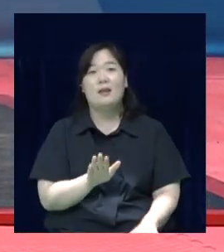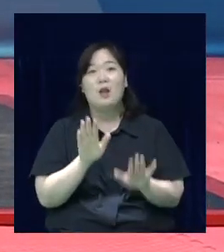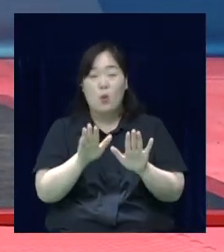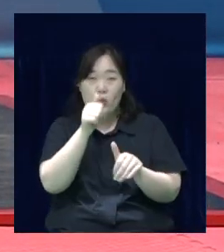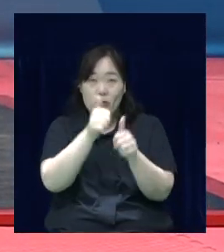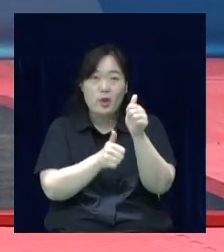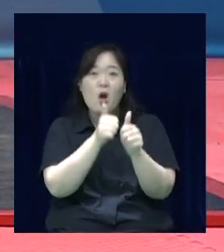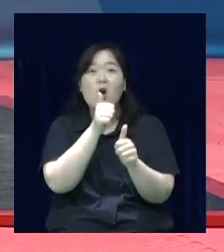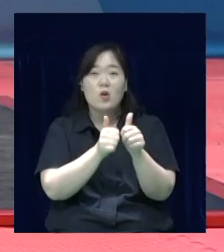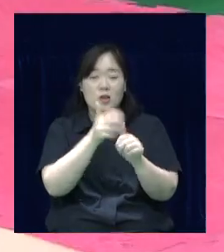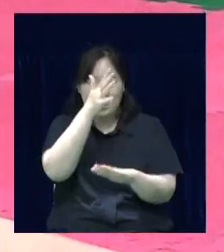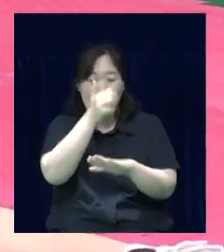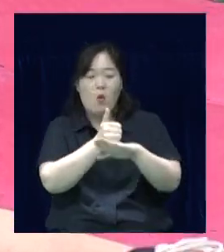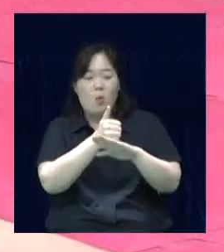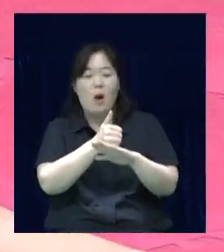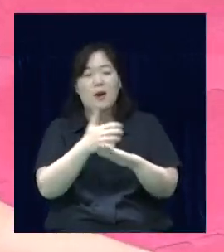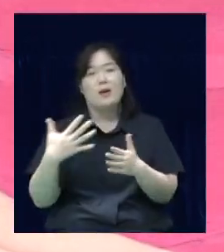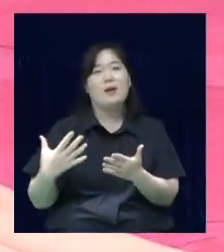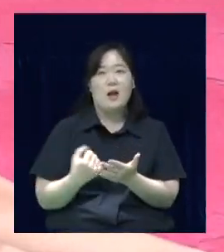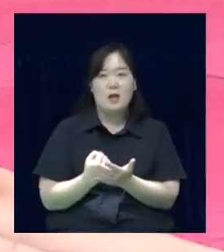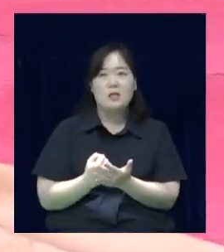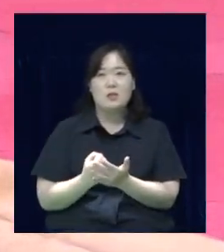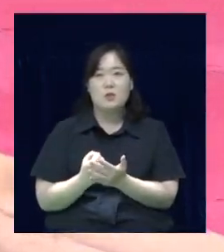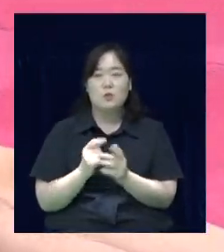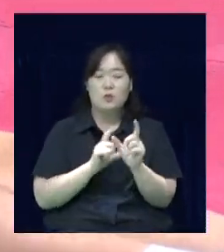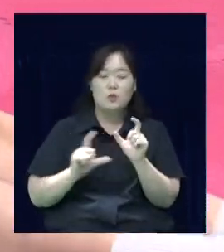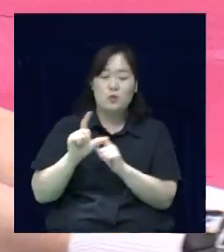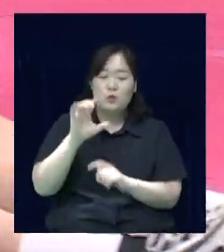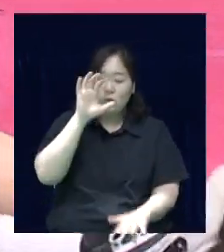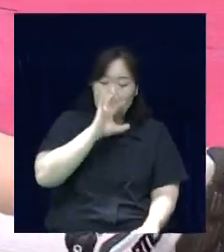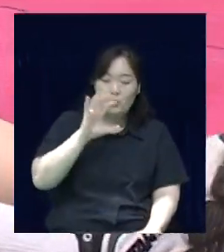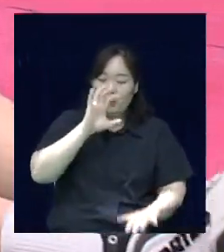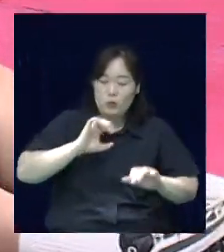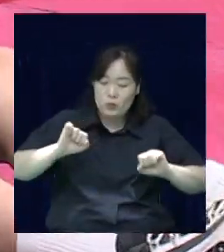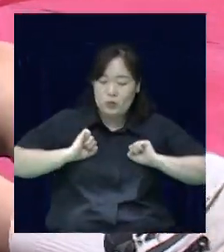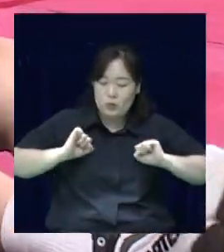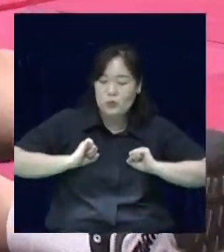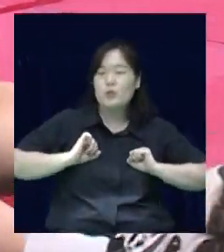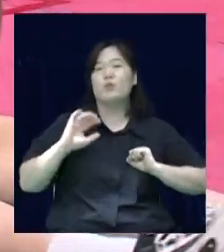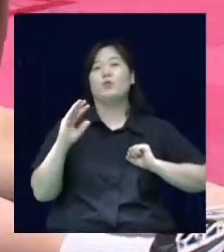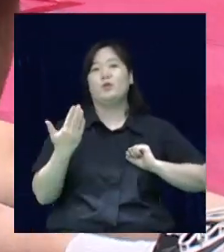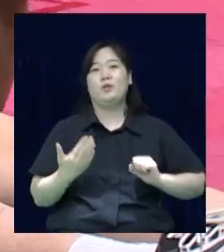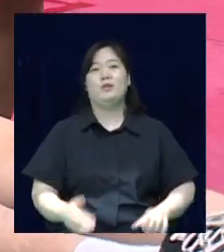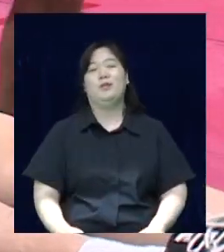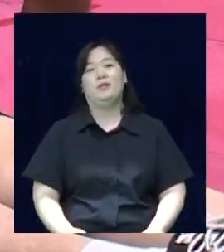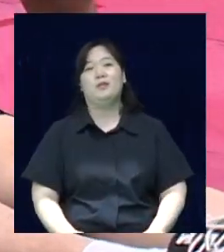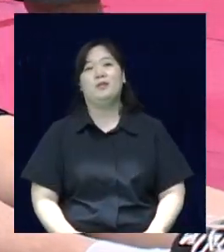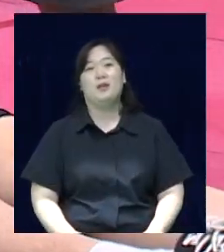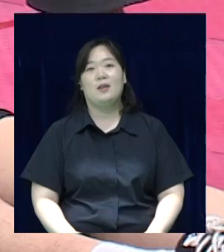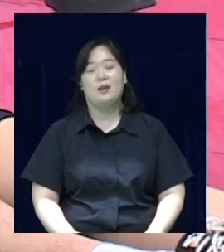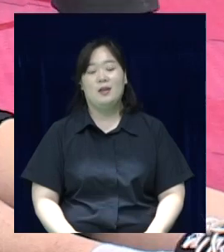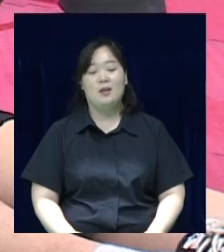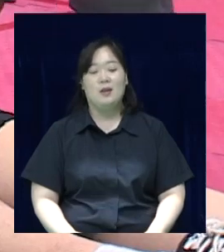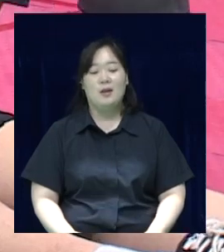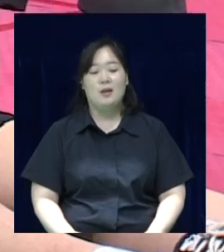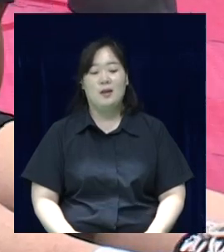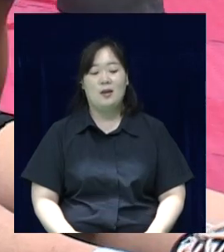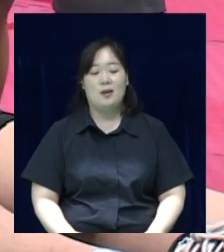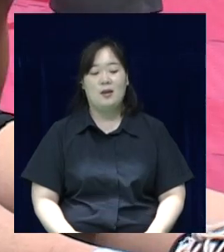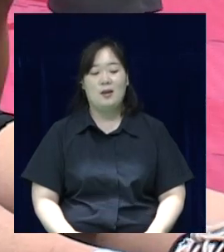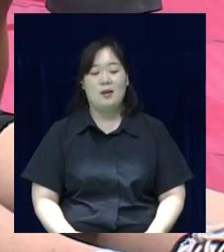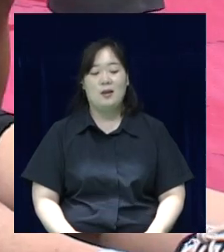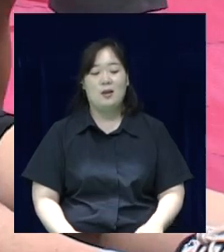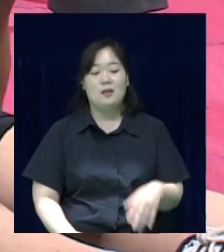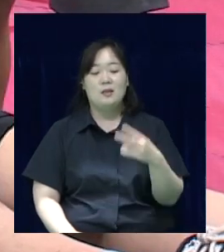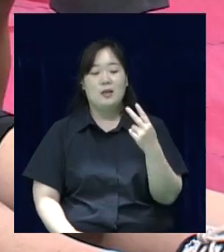경기 경험을 통해서 예. 또 늘려나갈 수 있는 어린 선수들입니다. 자, 역시나 또 한 명의 어린 선수가